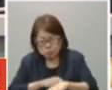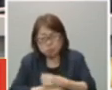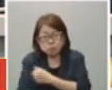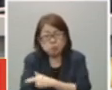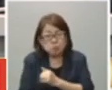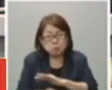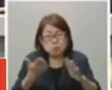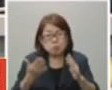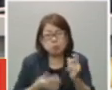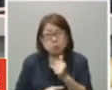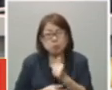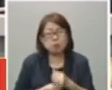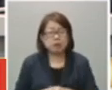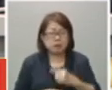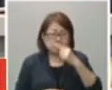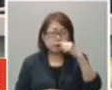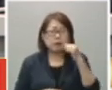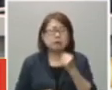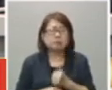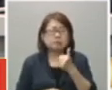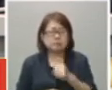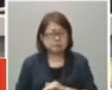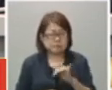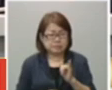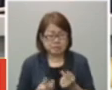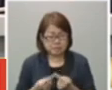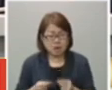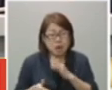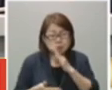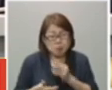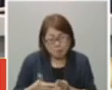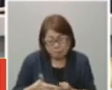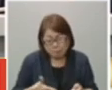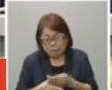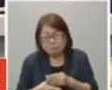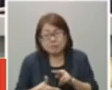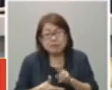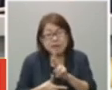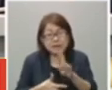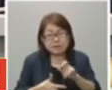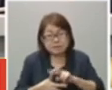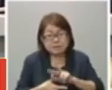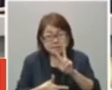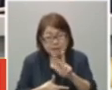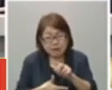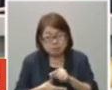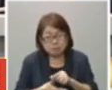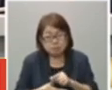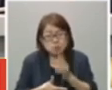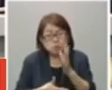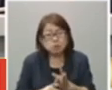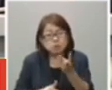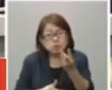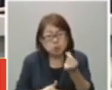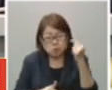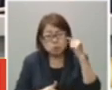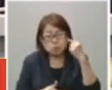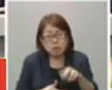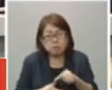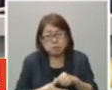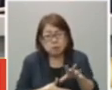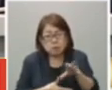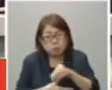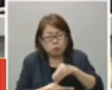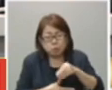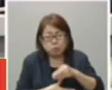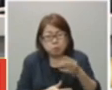ครับถ้าอยู่ในระยะที่3นะครับตัวเลขจริงๆมีเท่าไหร่เราก็คงจะทราบซึ่งก็คงเป็นค